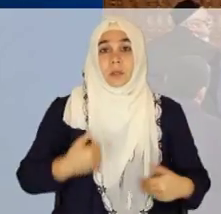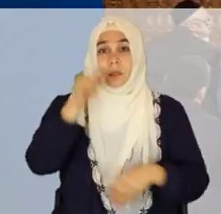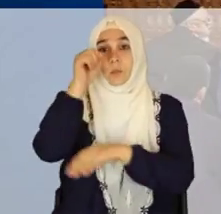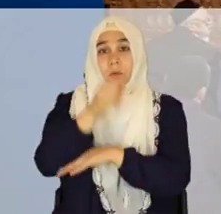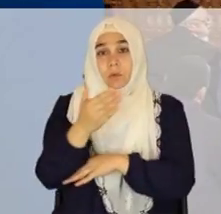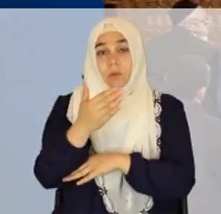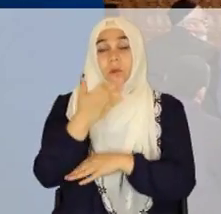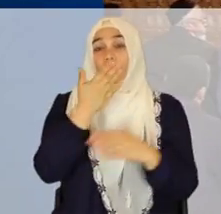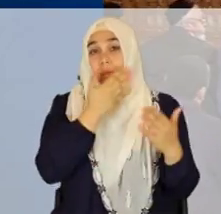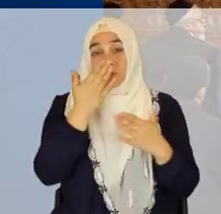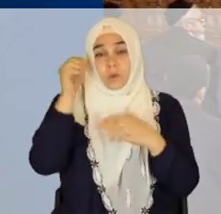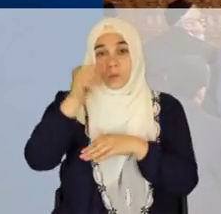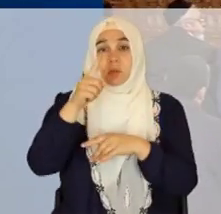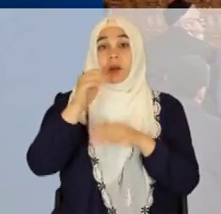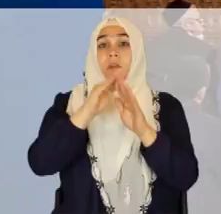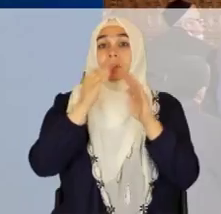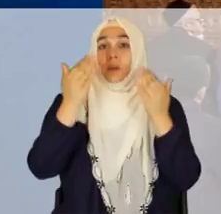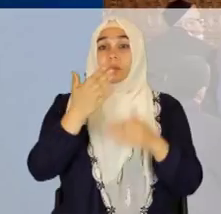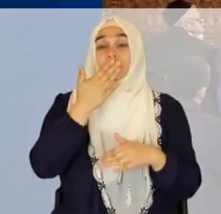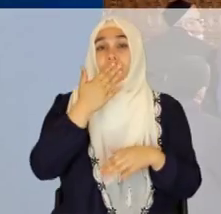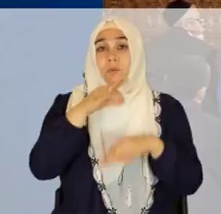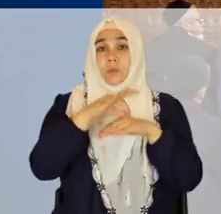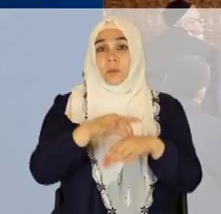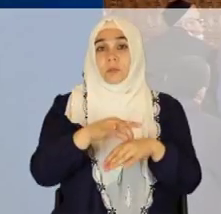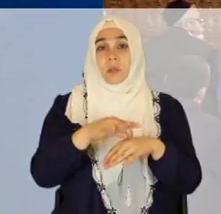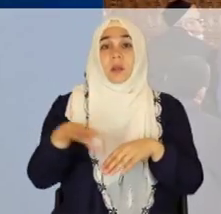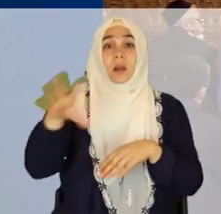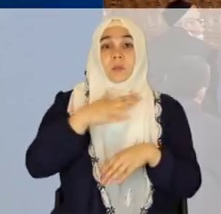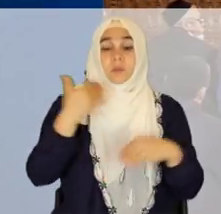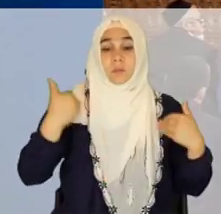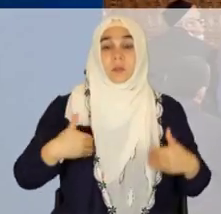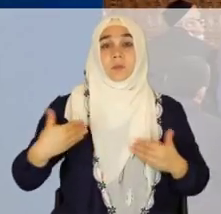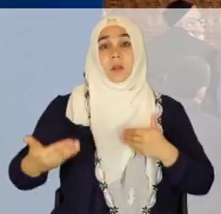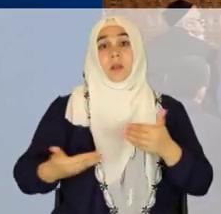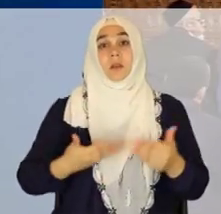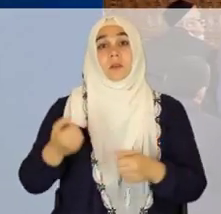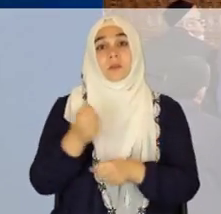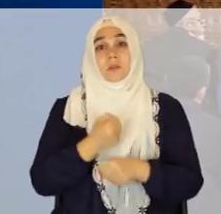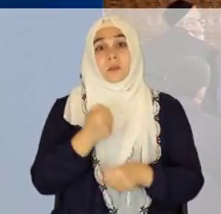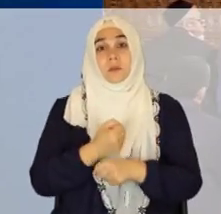kılamız, namaz okuyumuz, hac kılamız, roze tutamız, bedenimiz bile hareket kılamız.